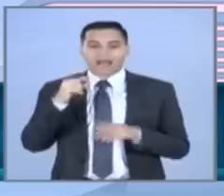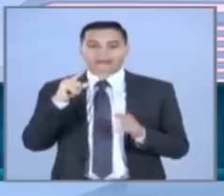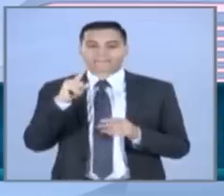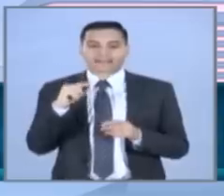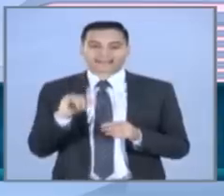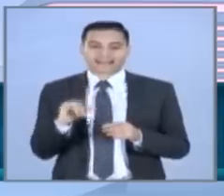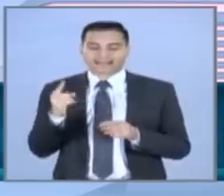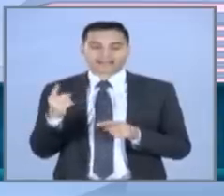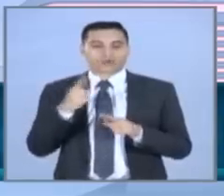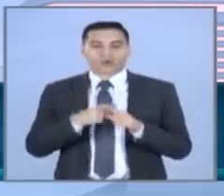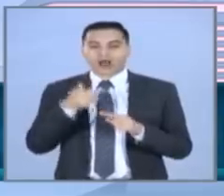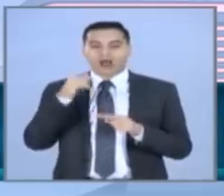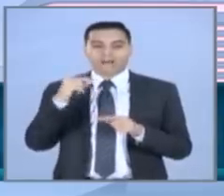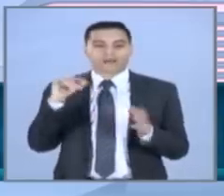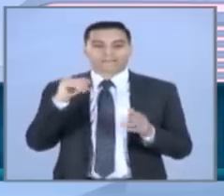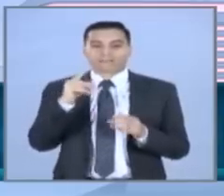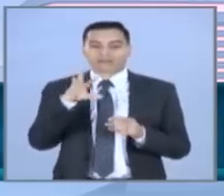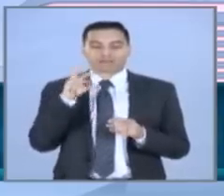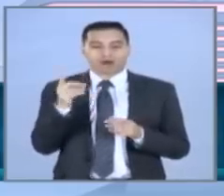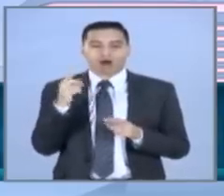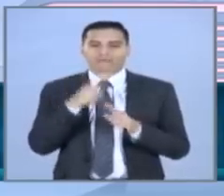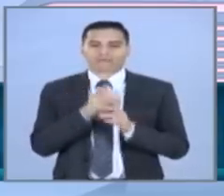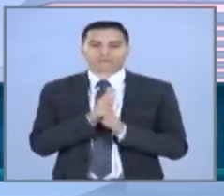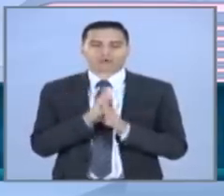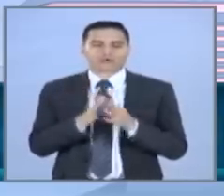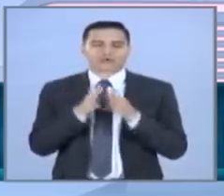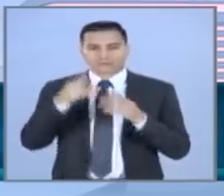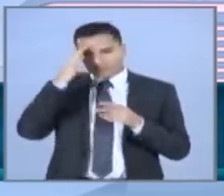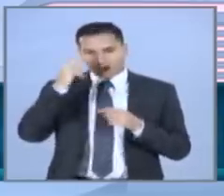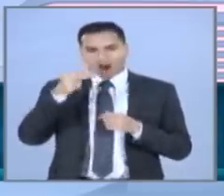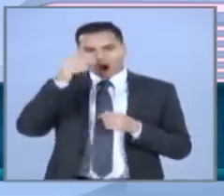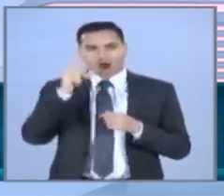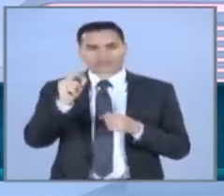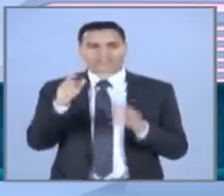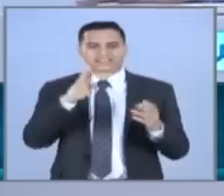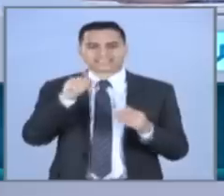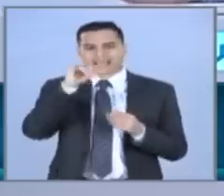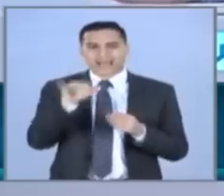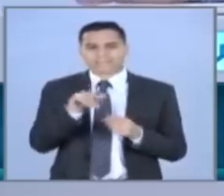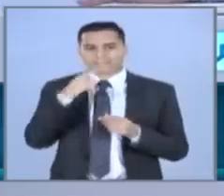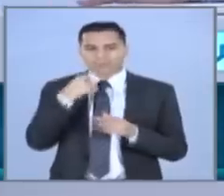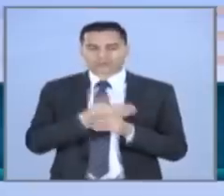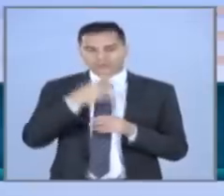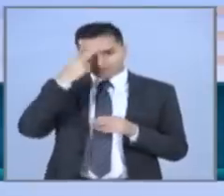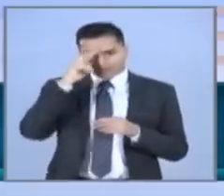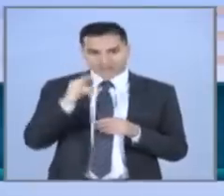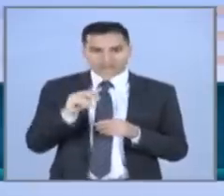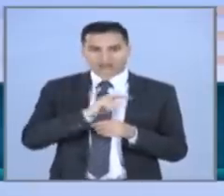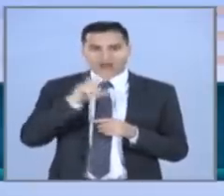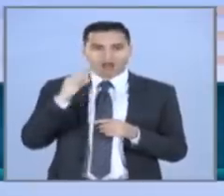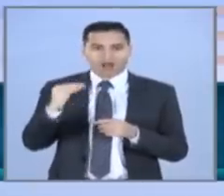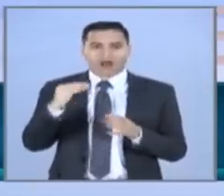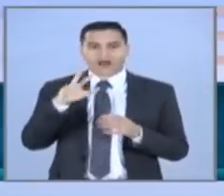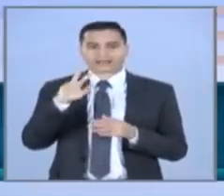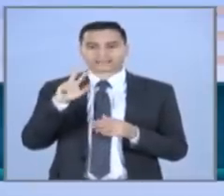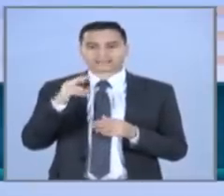مصر، طبعا من إخراج المخرج الكبير عاطف سالم. مين يا كرولوس؟ صلاح السعدني.